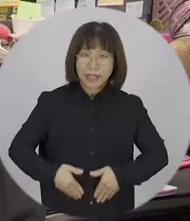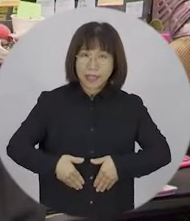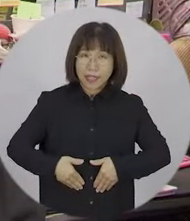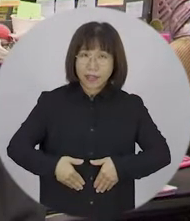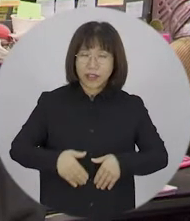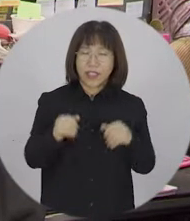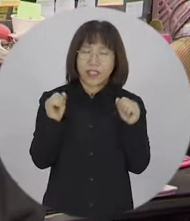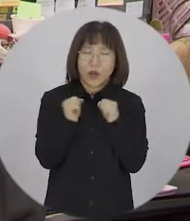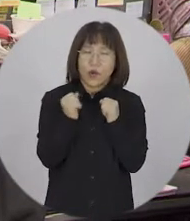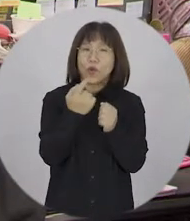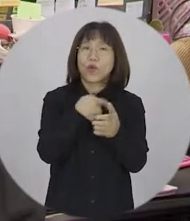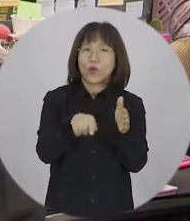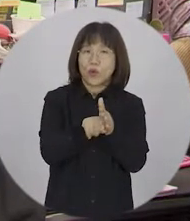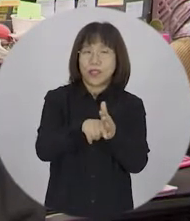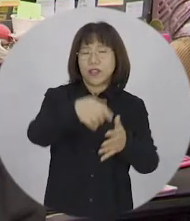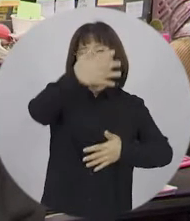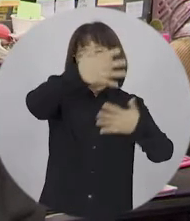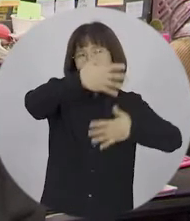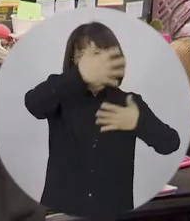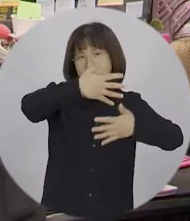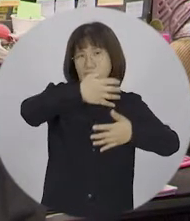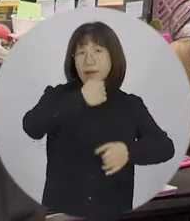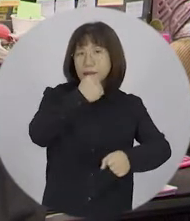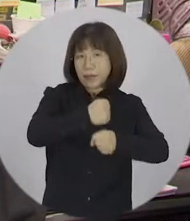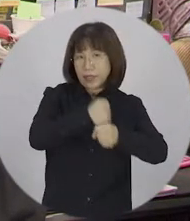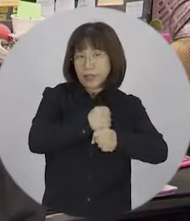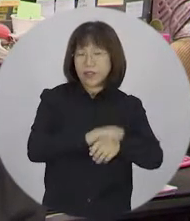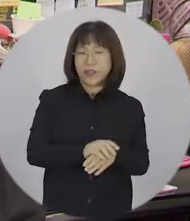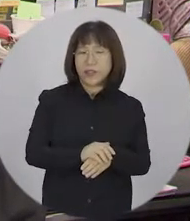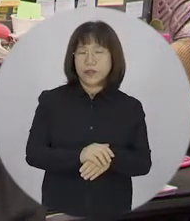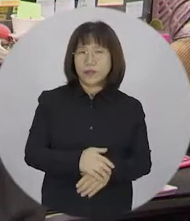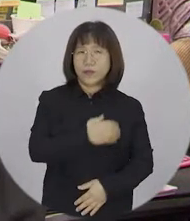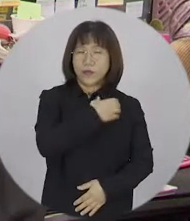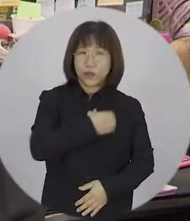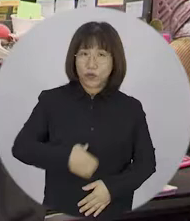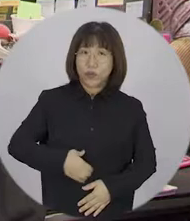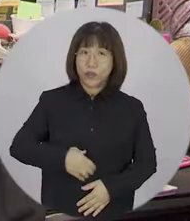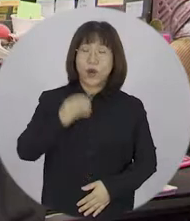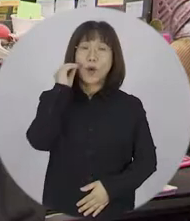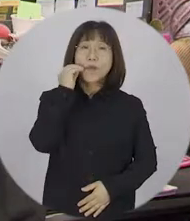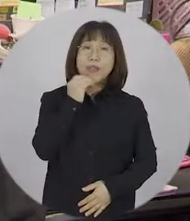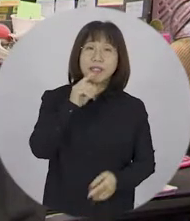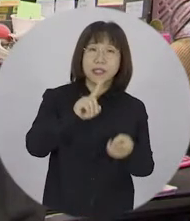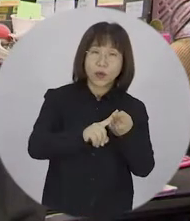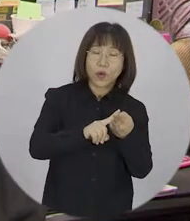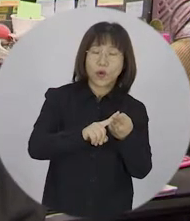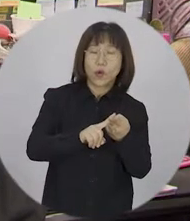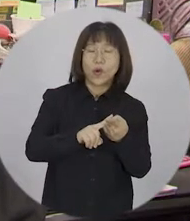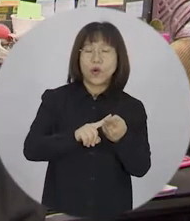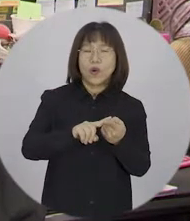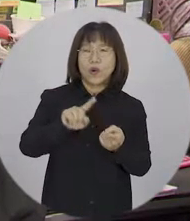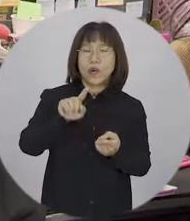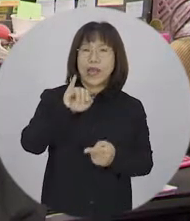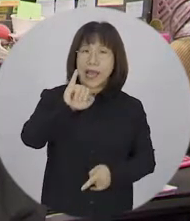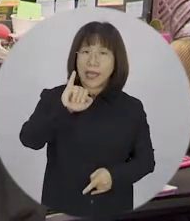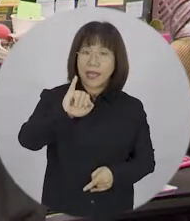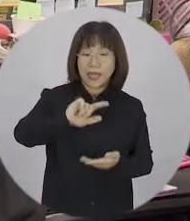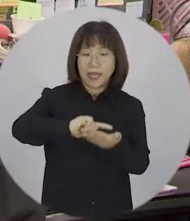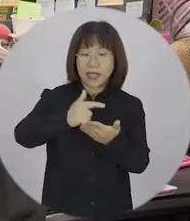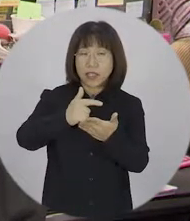겨울나기 모금활동에 발맞춰 영상을 제작했습니다. 구청 홈페이지와